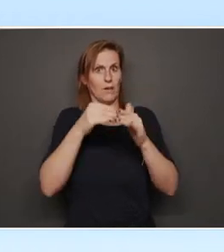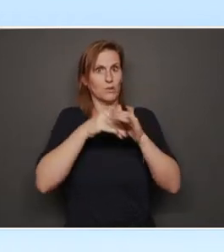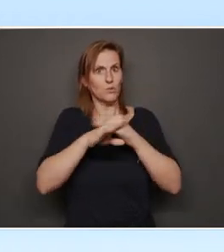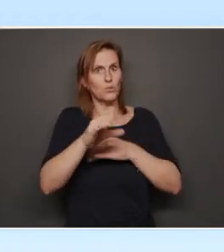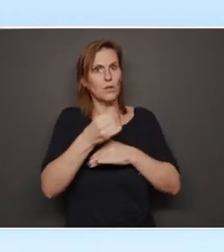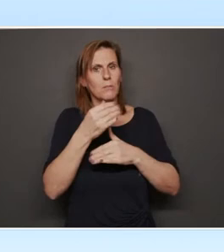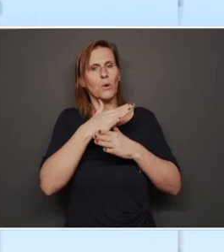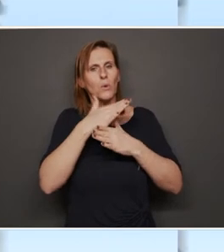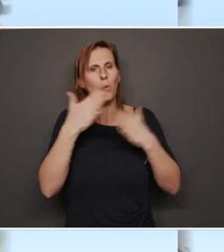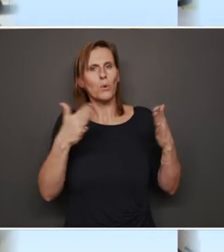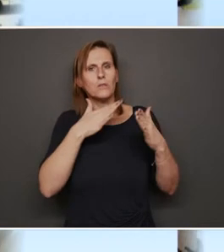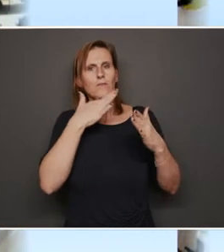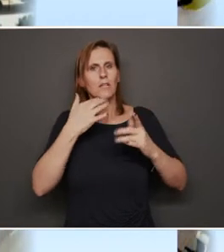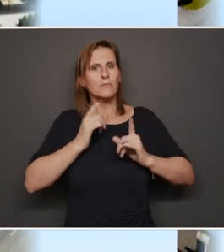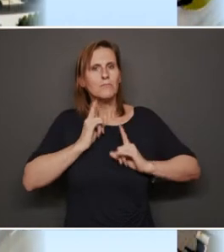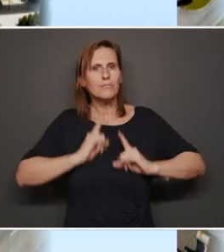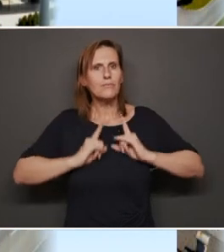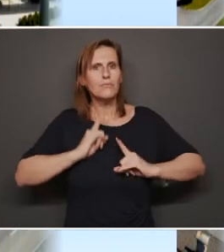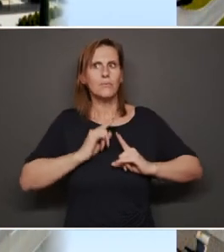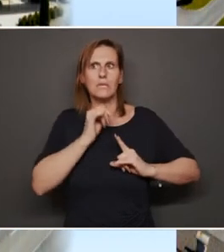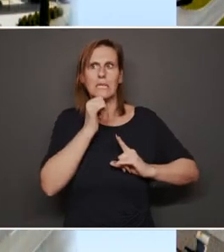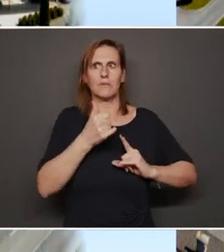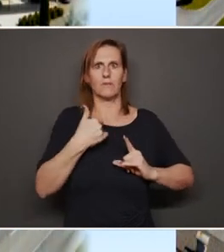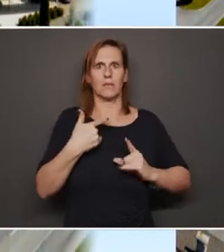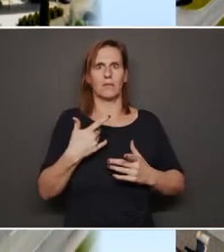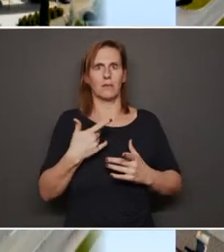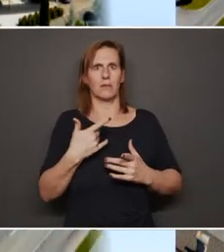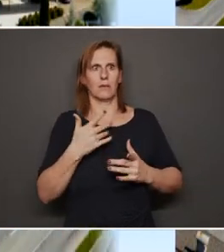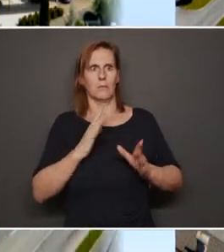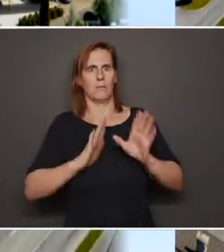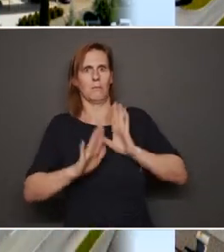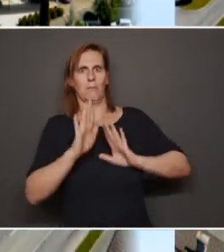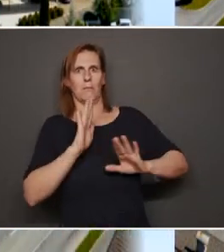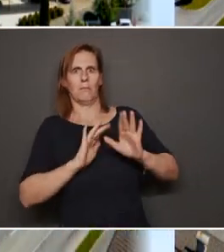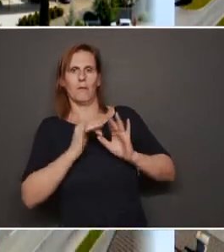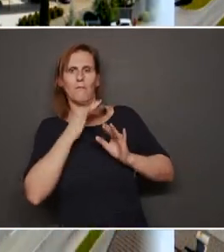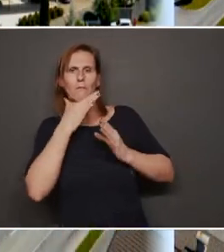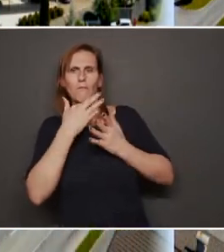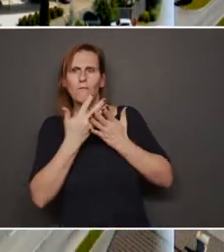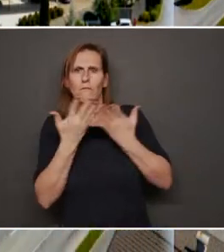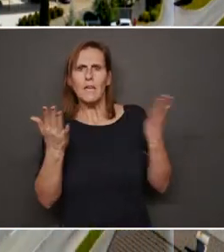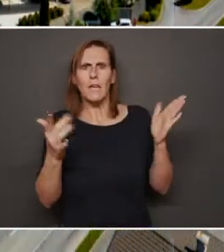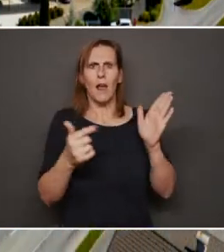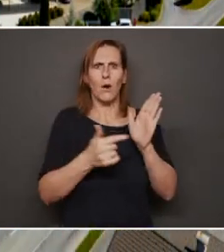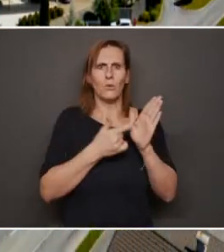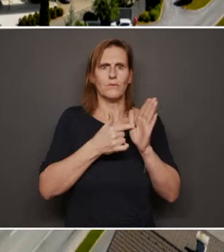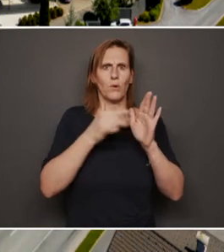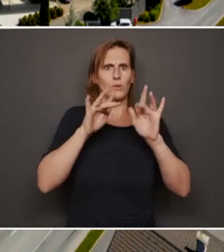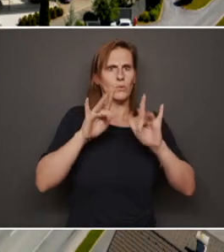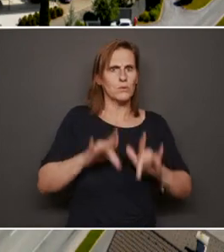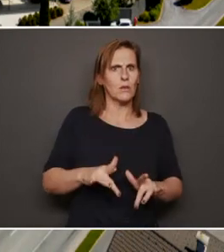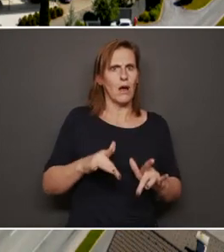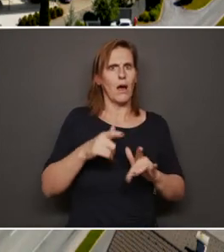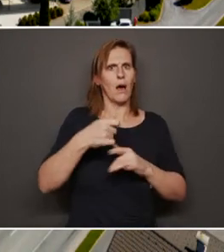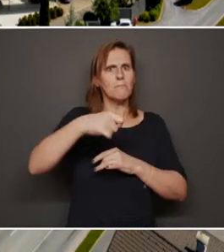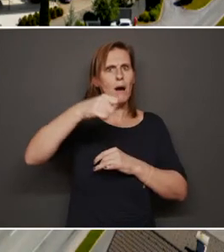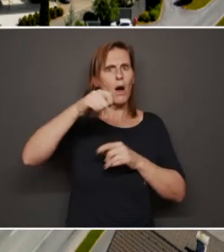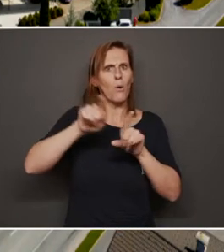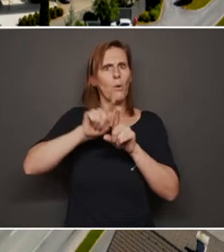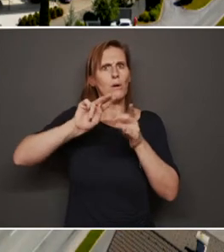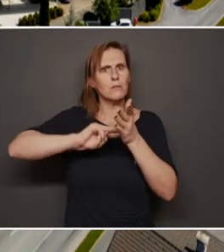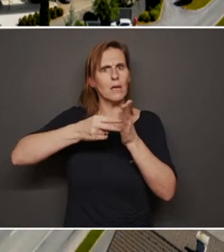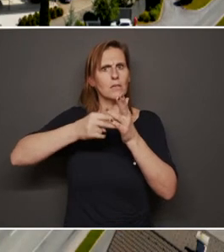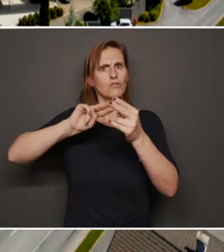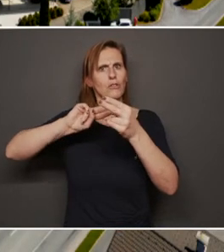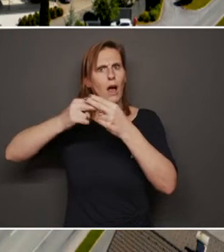sehr großes Engagement und keine Scheu zeigt, die breit gefächerten Herausforderungen zu meistern und bauliche sowie technische